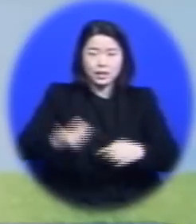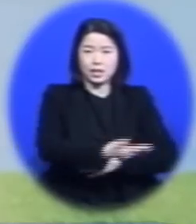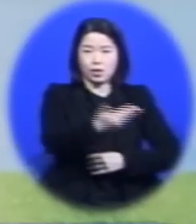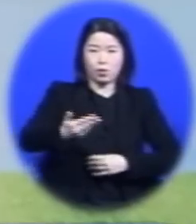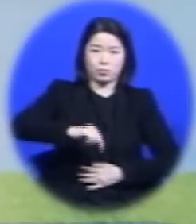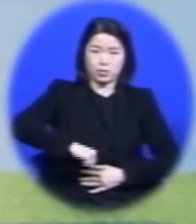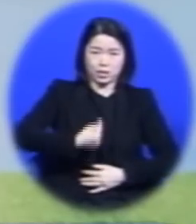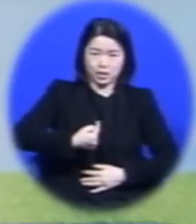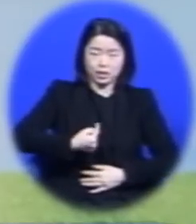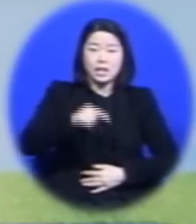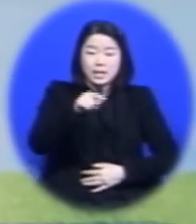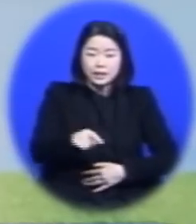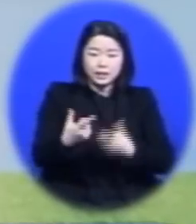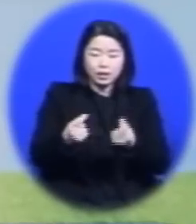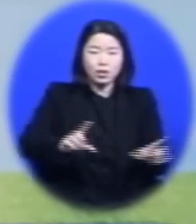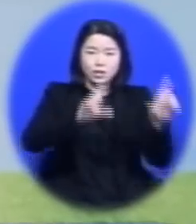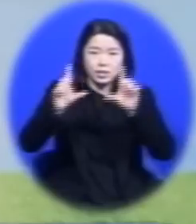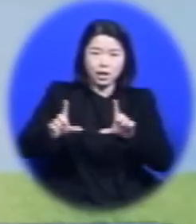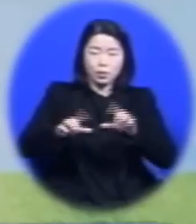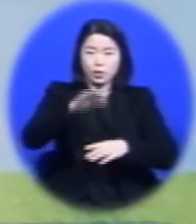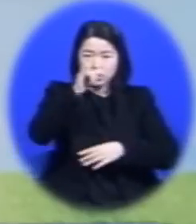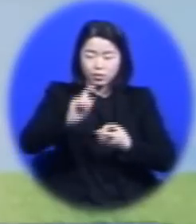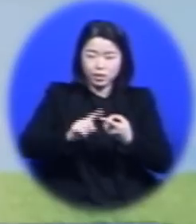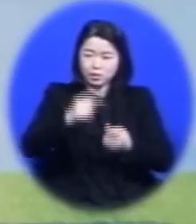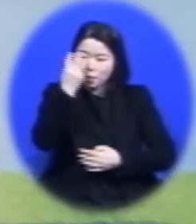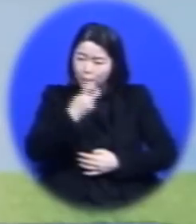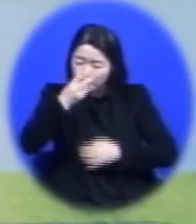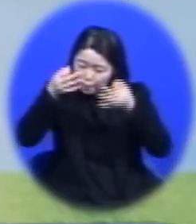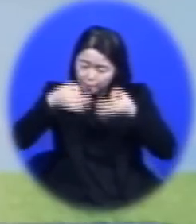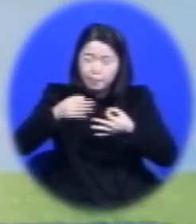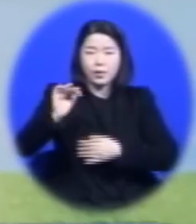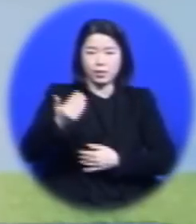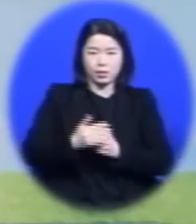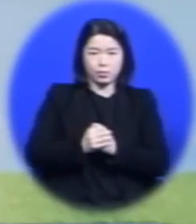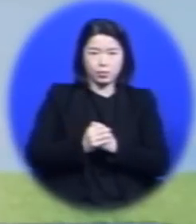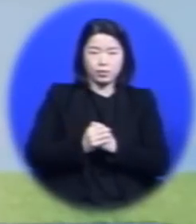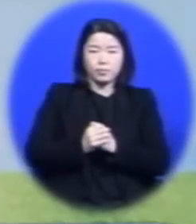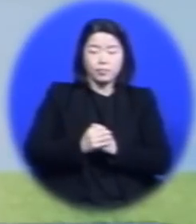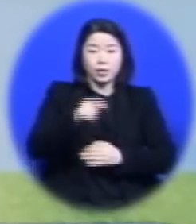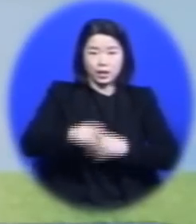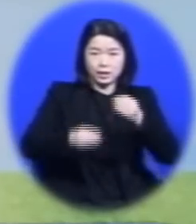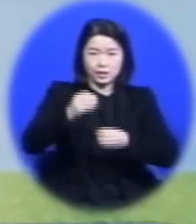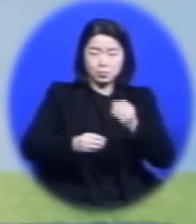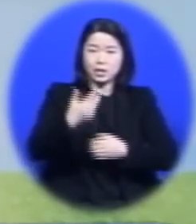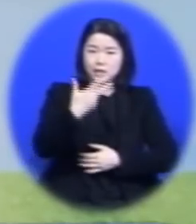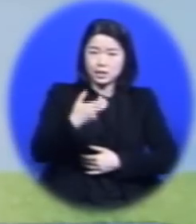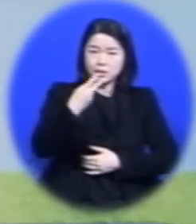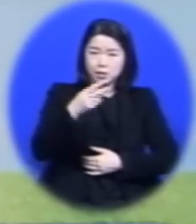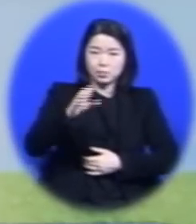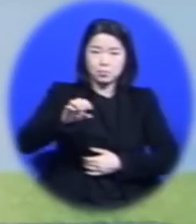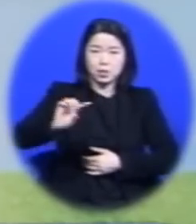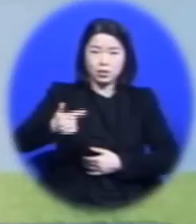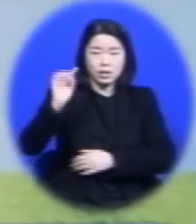자신이 그러한 삶을 살고 있는지를 점검하셔야 합니다이 시편 72편